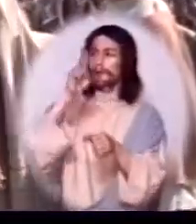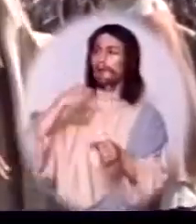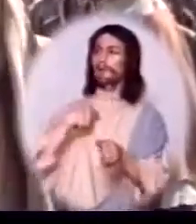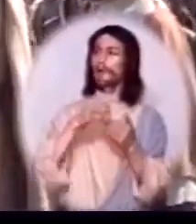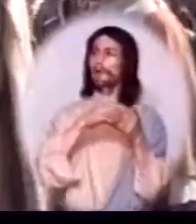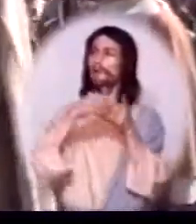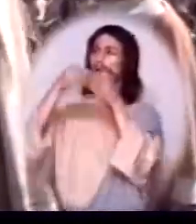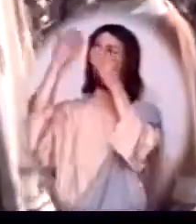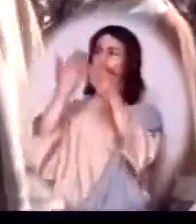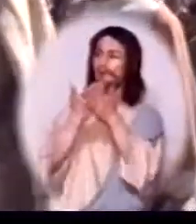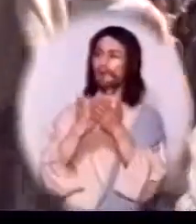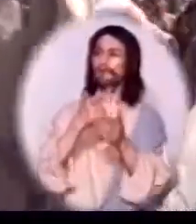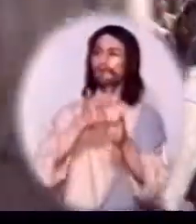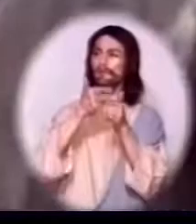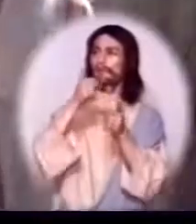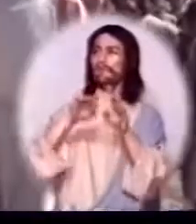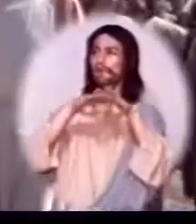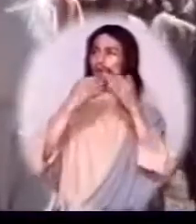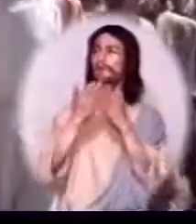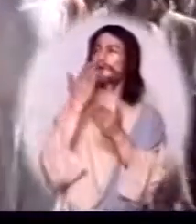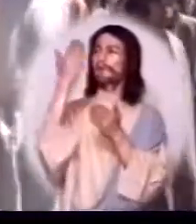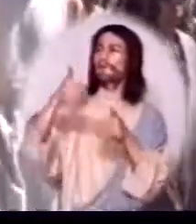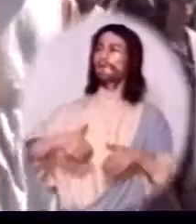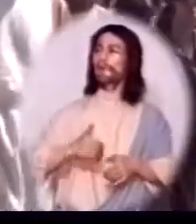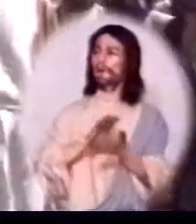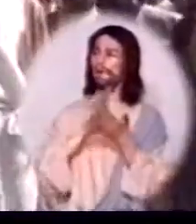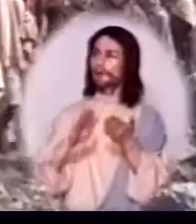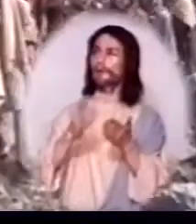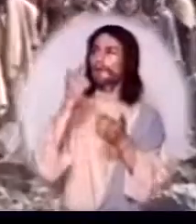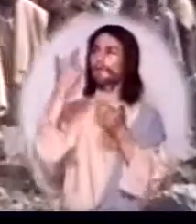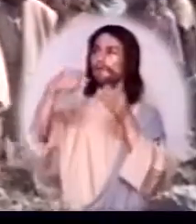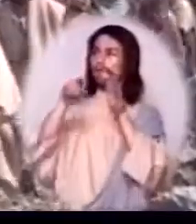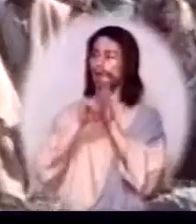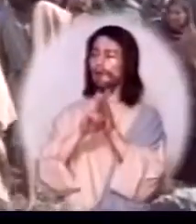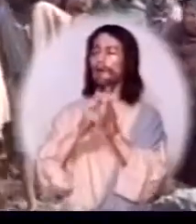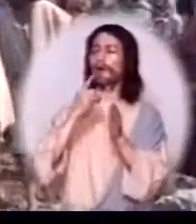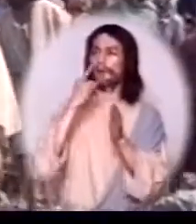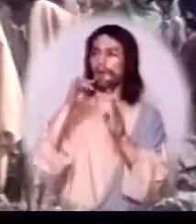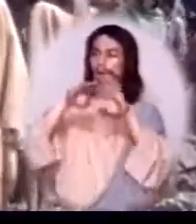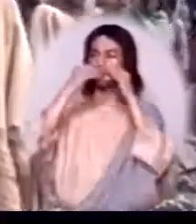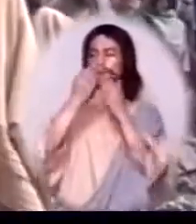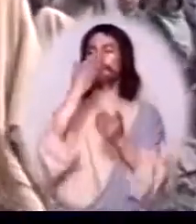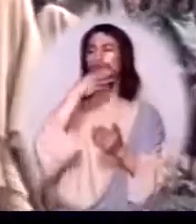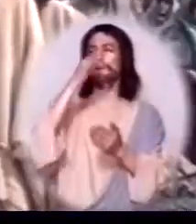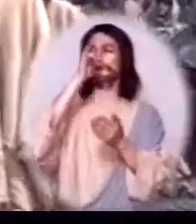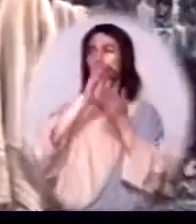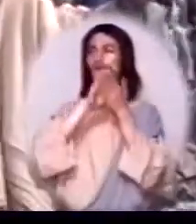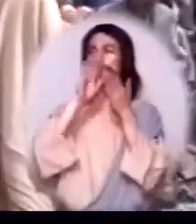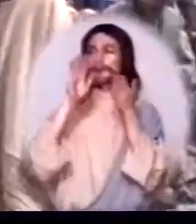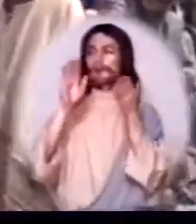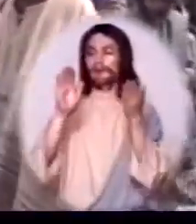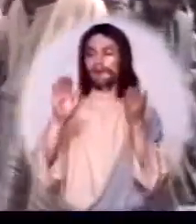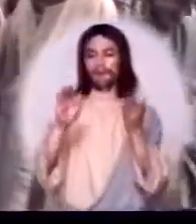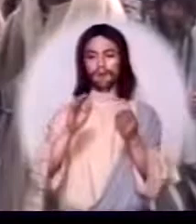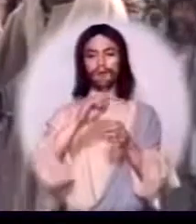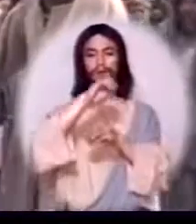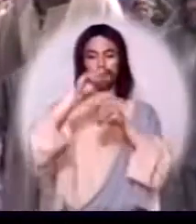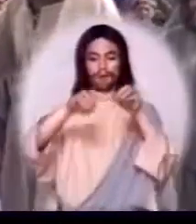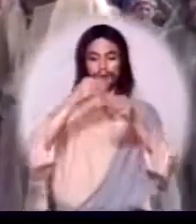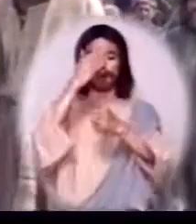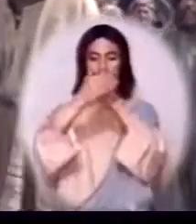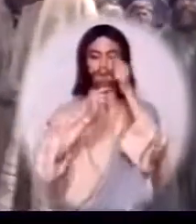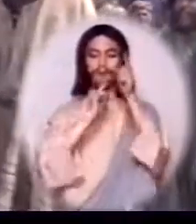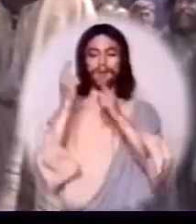선생님이여, 우리를 인도하소서. 주님, 우리는 당신이 필요합니다. 당신을 뵌 태와 당신을 먹인 처지 복이 있습니다.